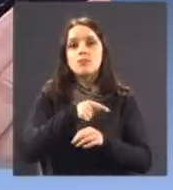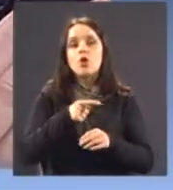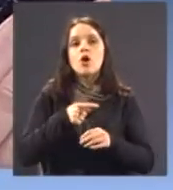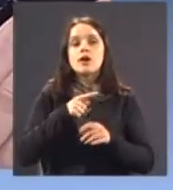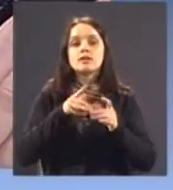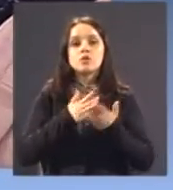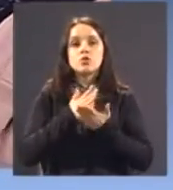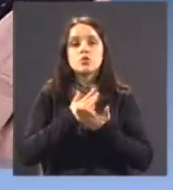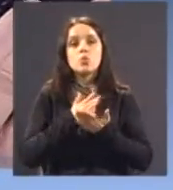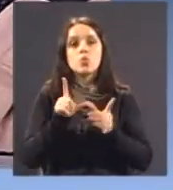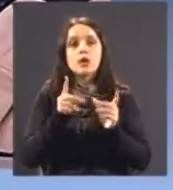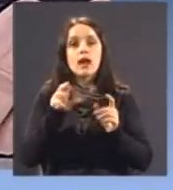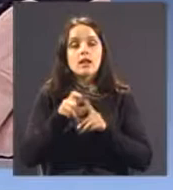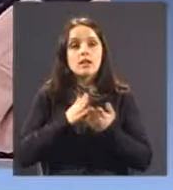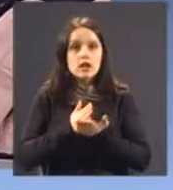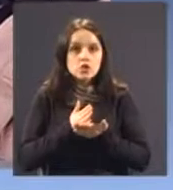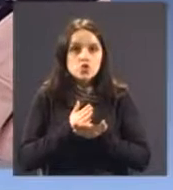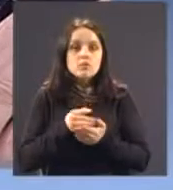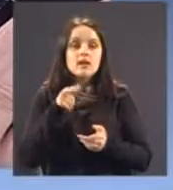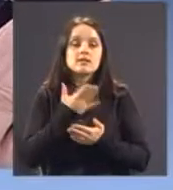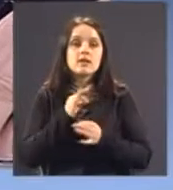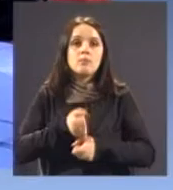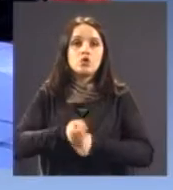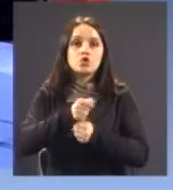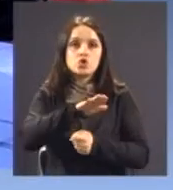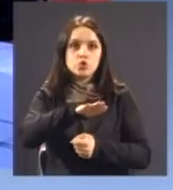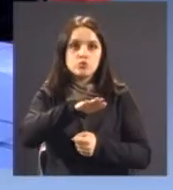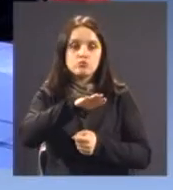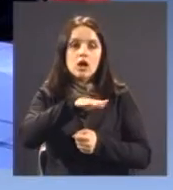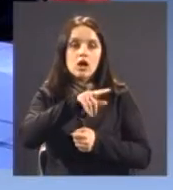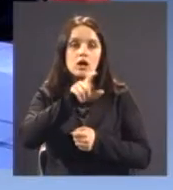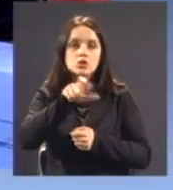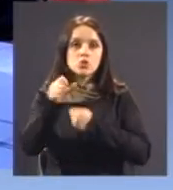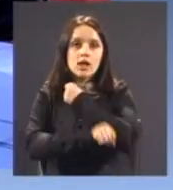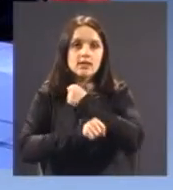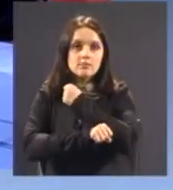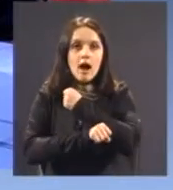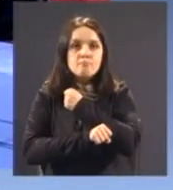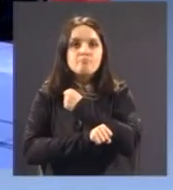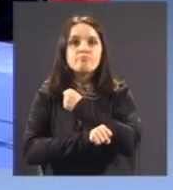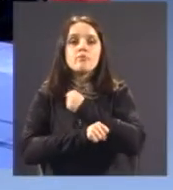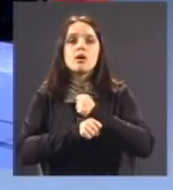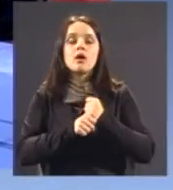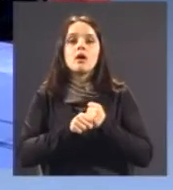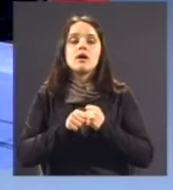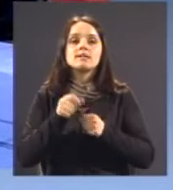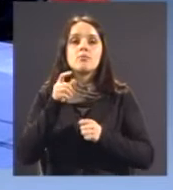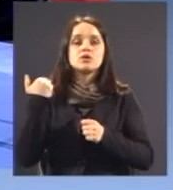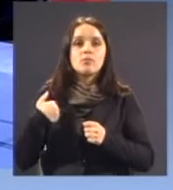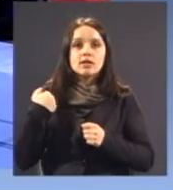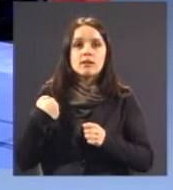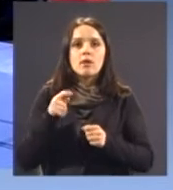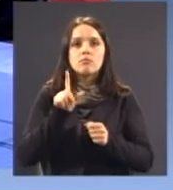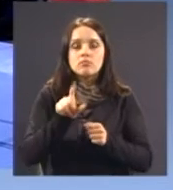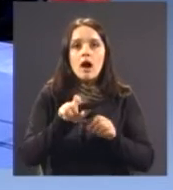s posebnim potrebama i kada kliknete na to, dobit ćete sve osnovne informacije. A onda tamo čeka